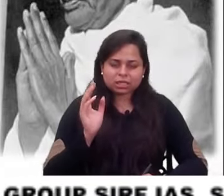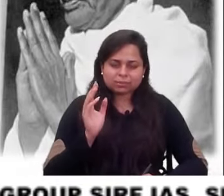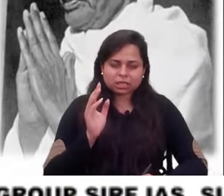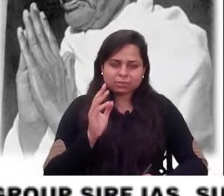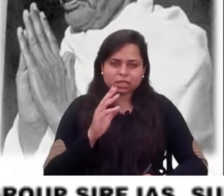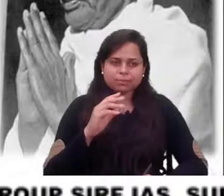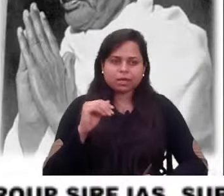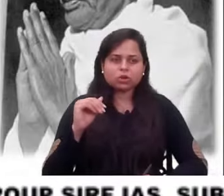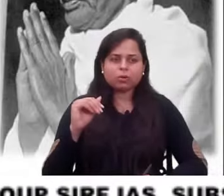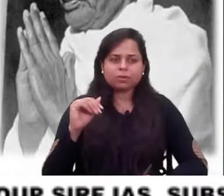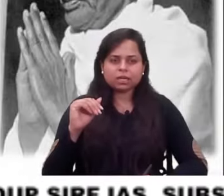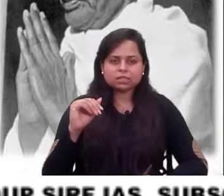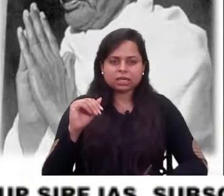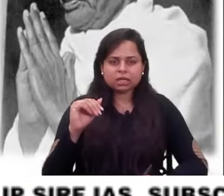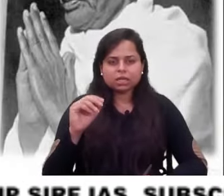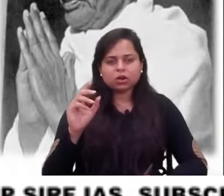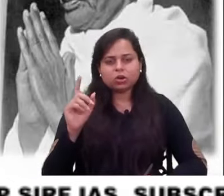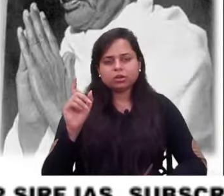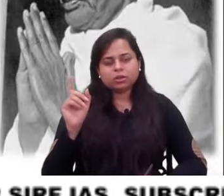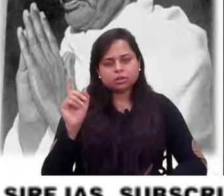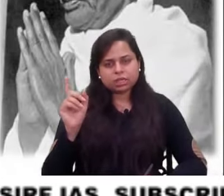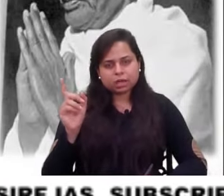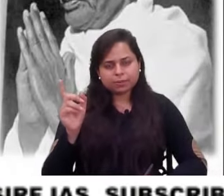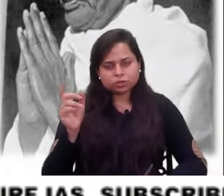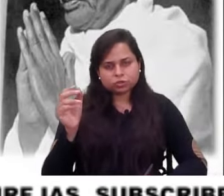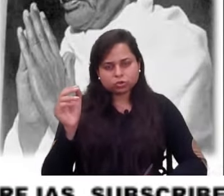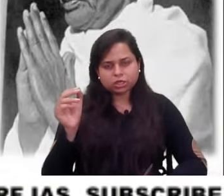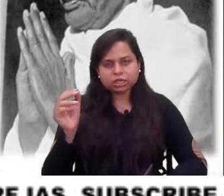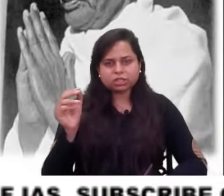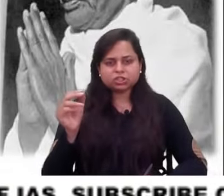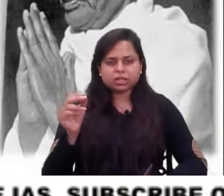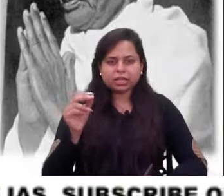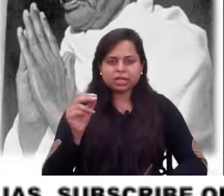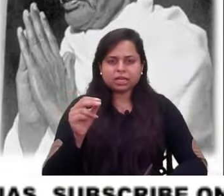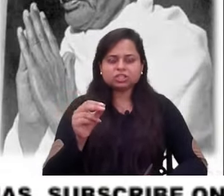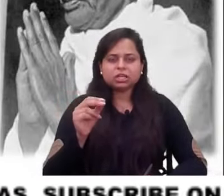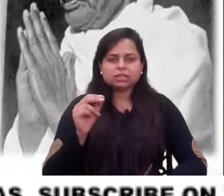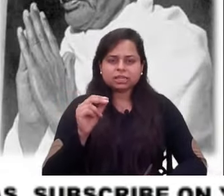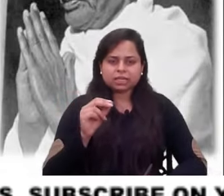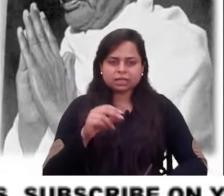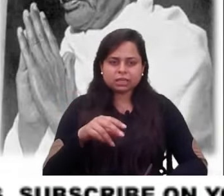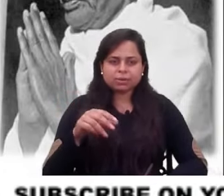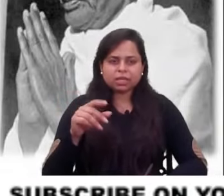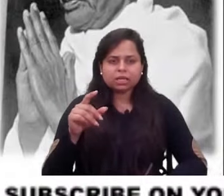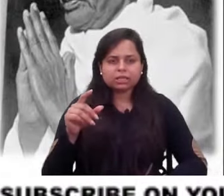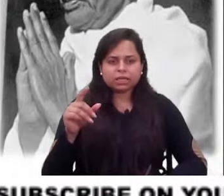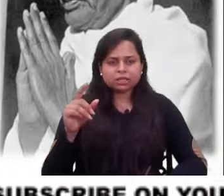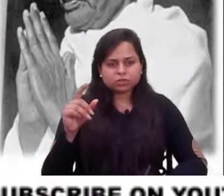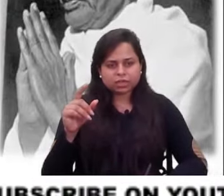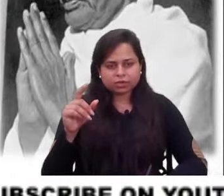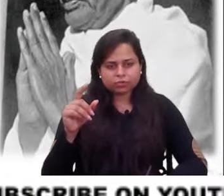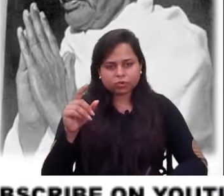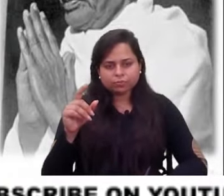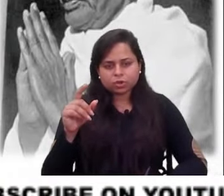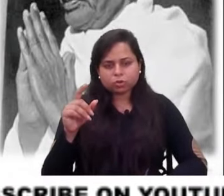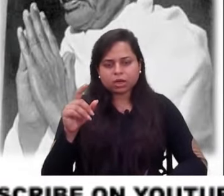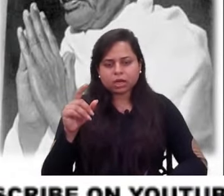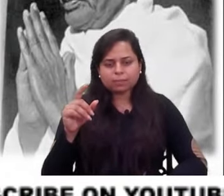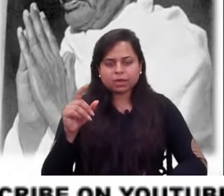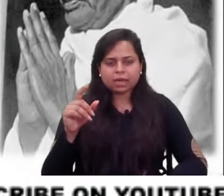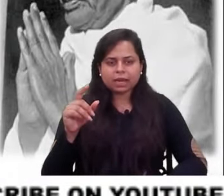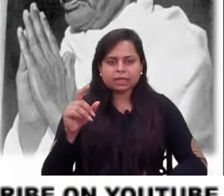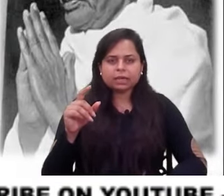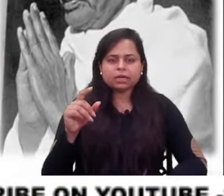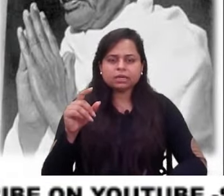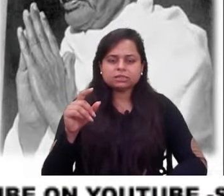को धीमें धीमें धीमें धीमें ऐड कर आ जाएगा और यहां पर टोटल टाइम है वह